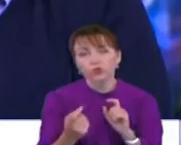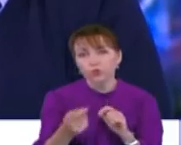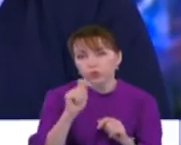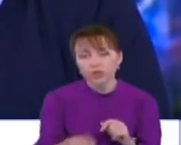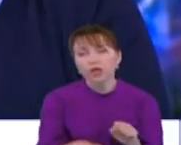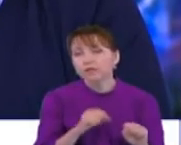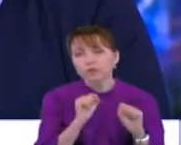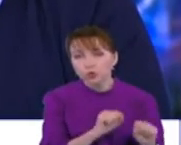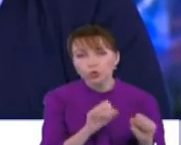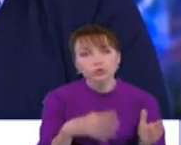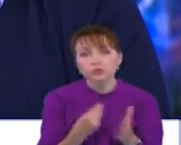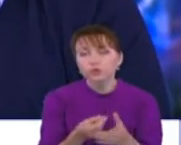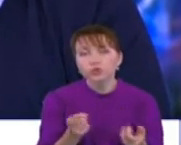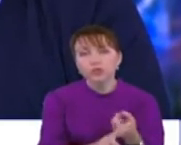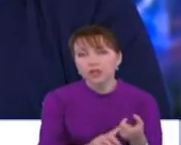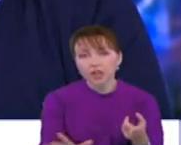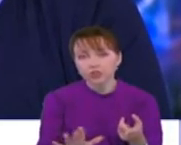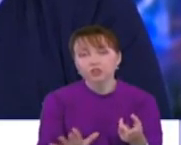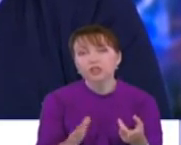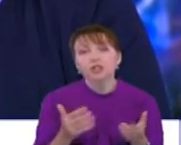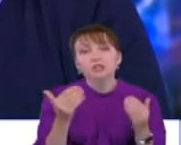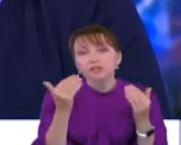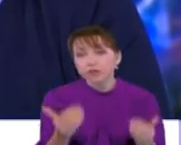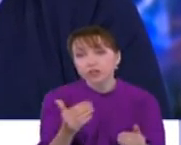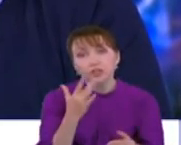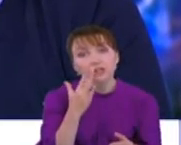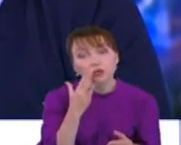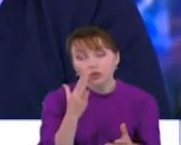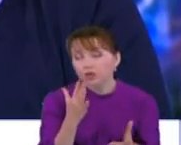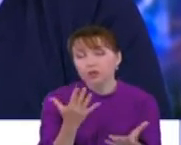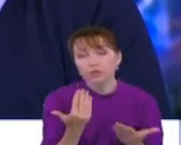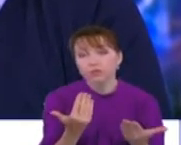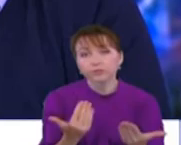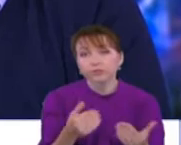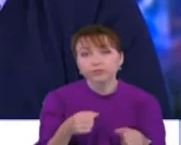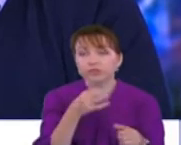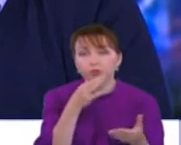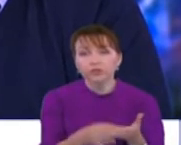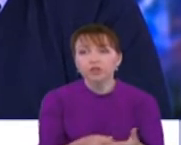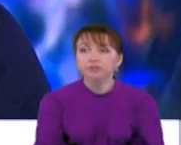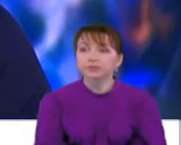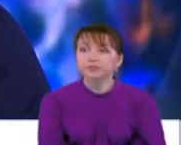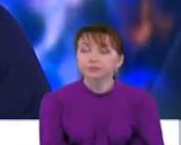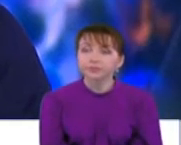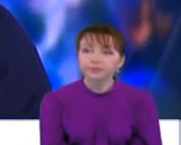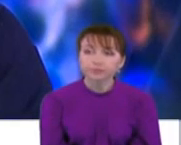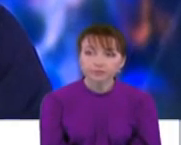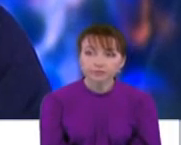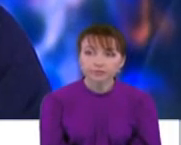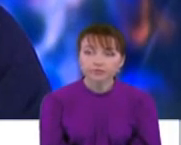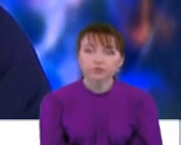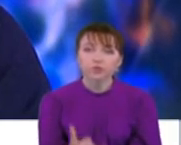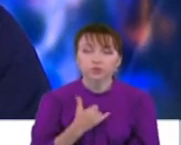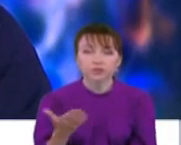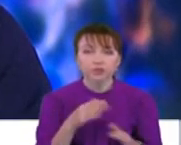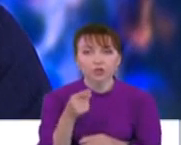І це ваша, як говорять, національна responsibility, тобто ваша це відповідальність. Панове, в нас півтори